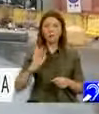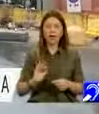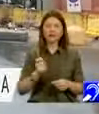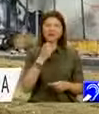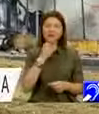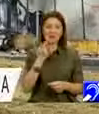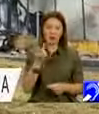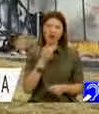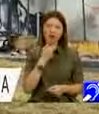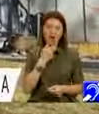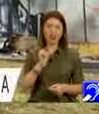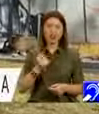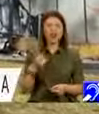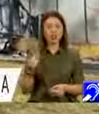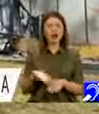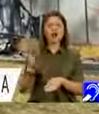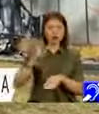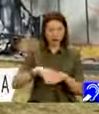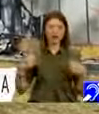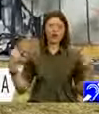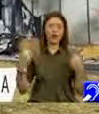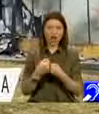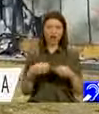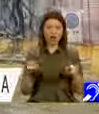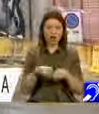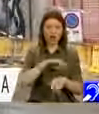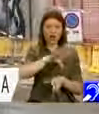vârstă de un an și el decedat în accident, la fel